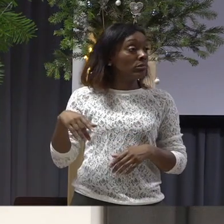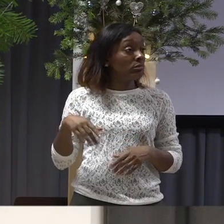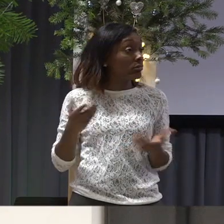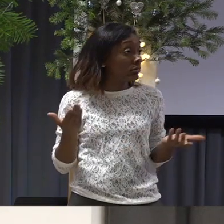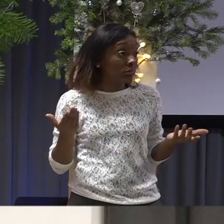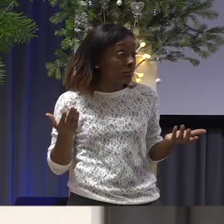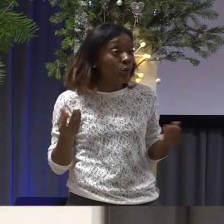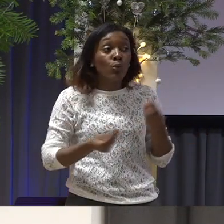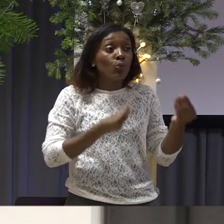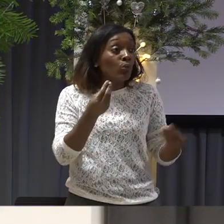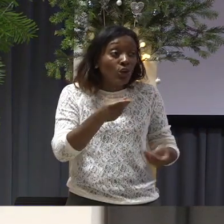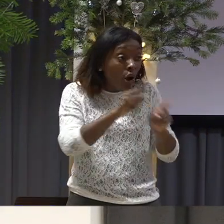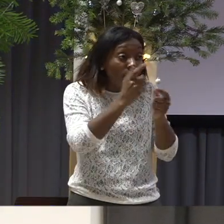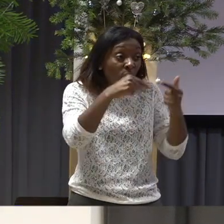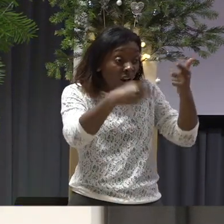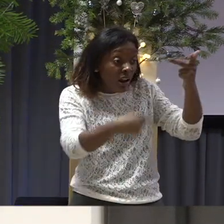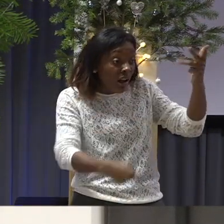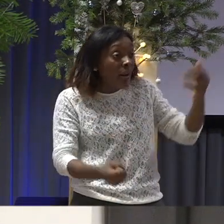vous pouvez mettre tout ce que vous voulez derrière.